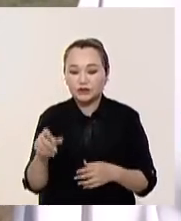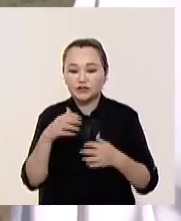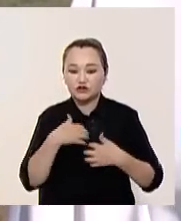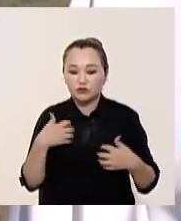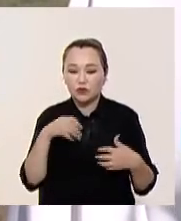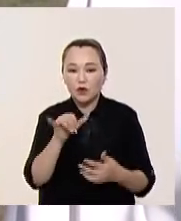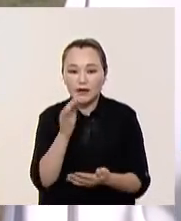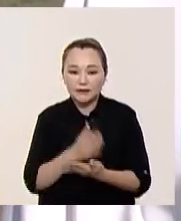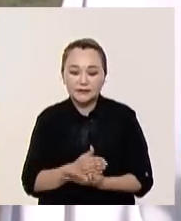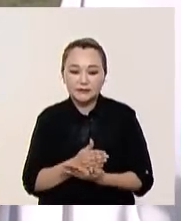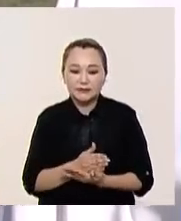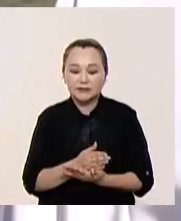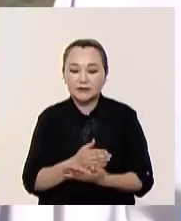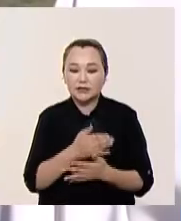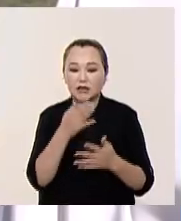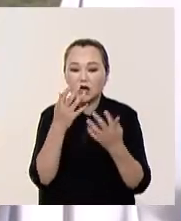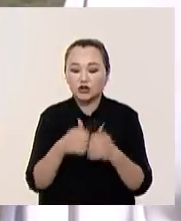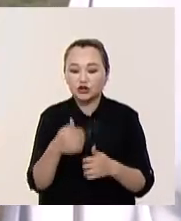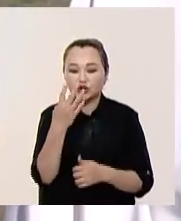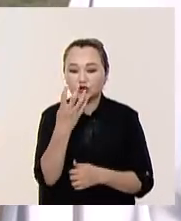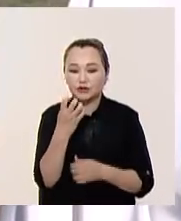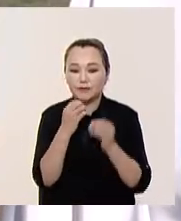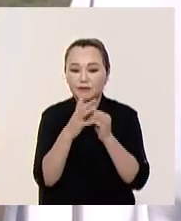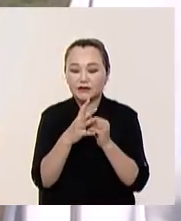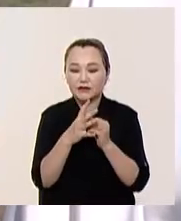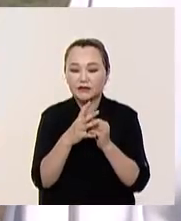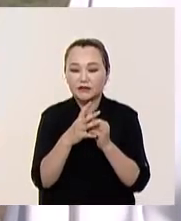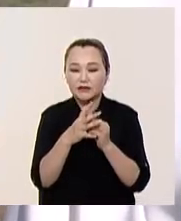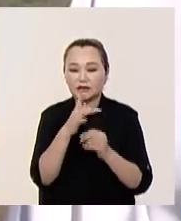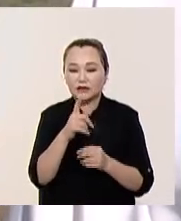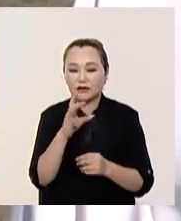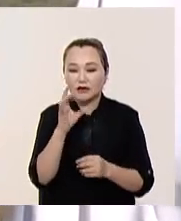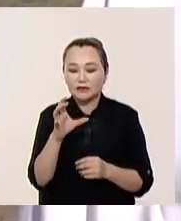скот в количестве 415 КРС,